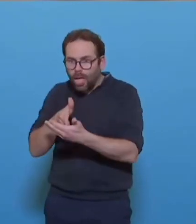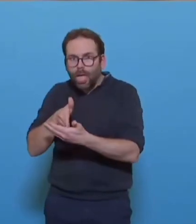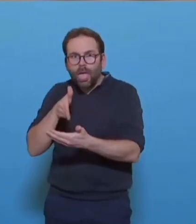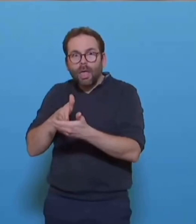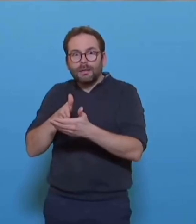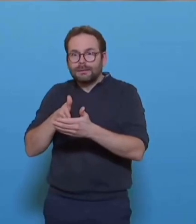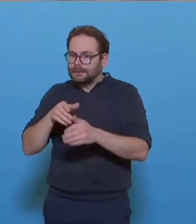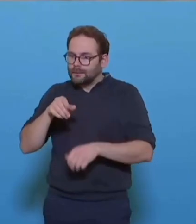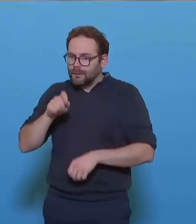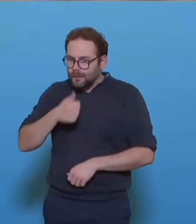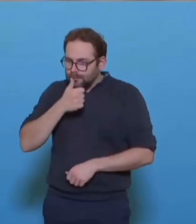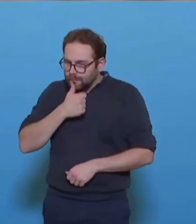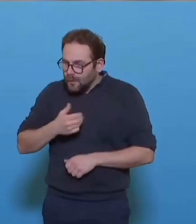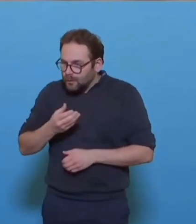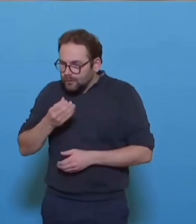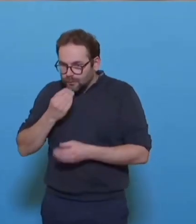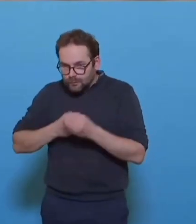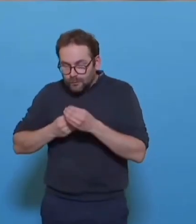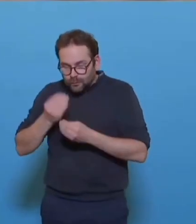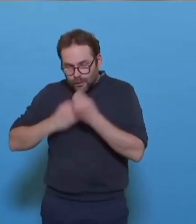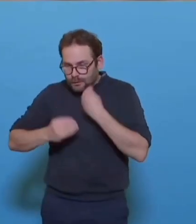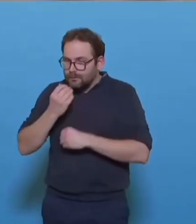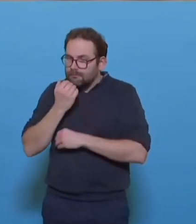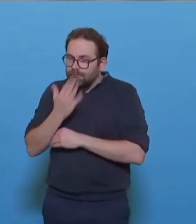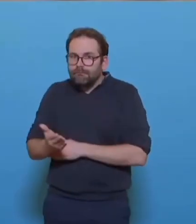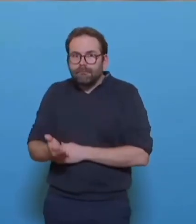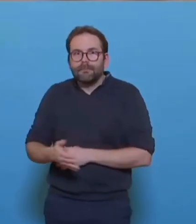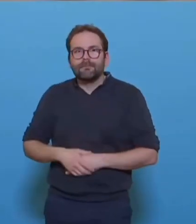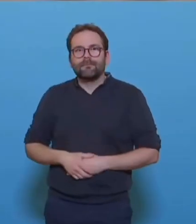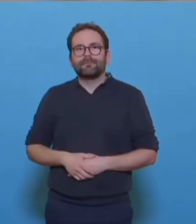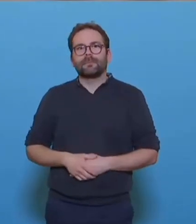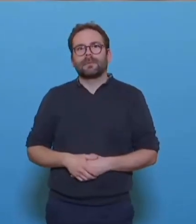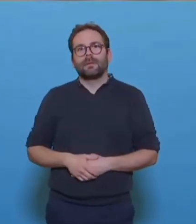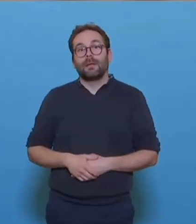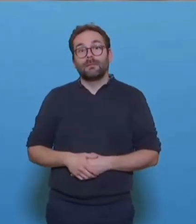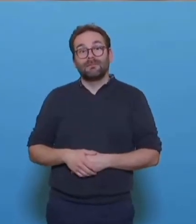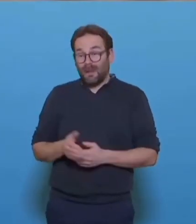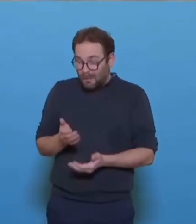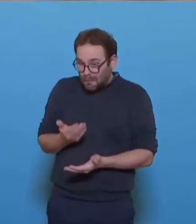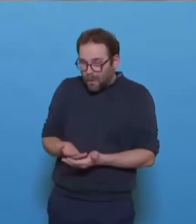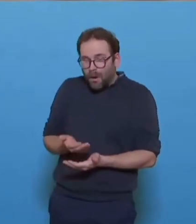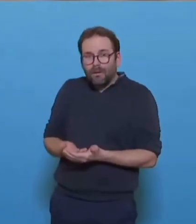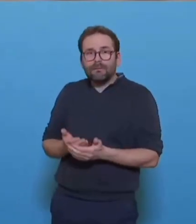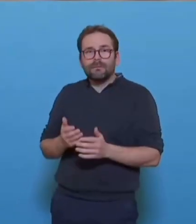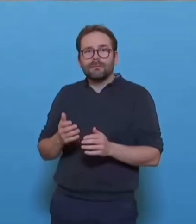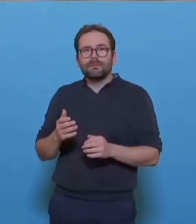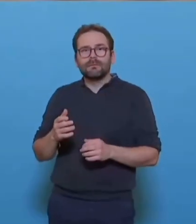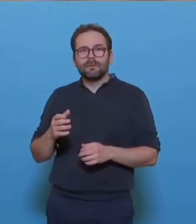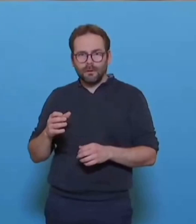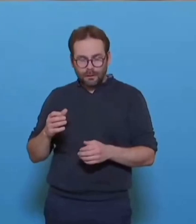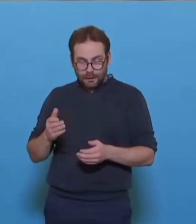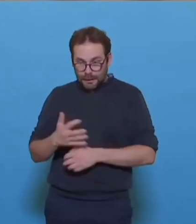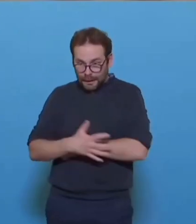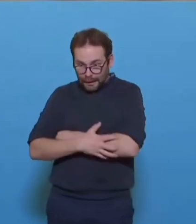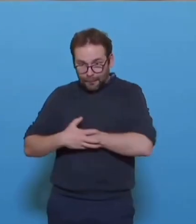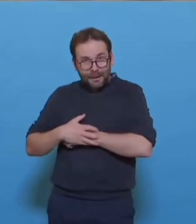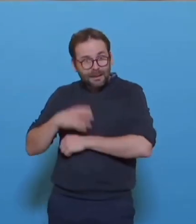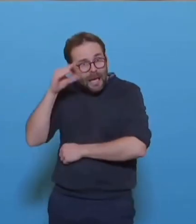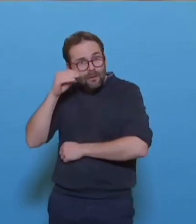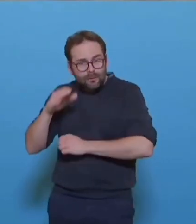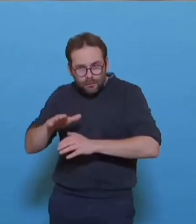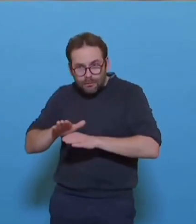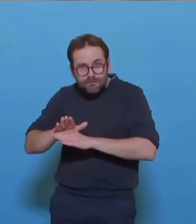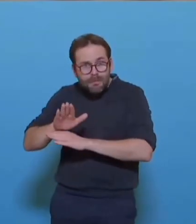de ne pas se faire soigner. Donc ça démontre quand même que la précarité étudiante est galopante. Notre